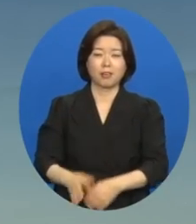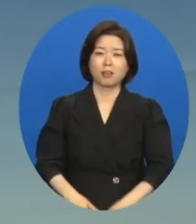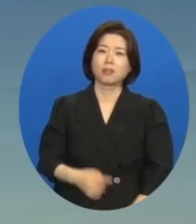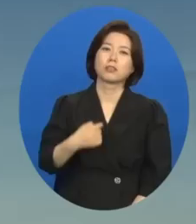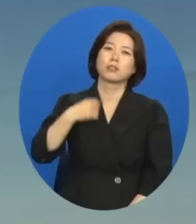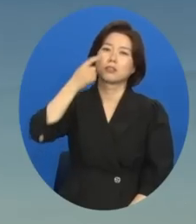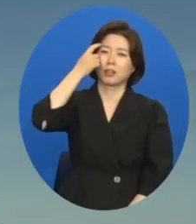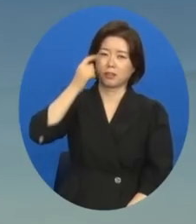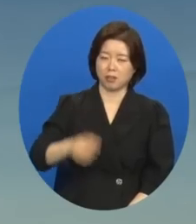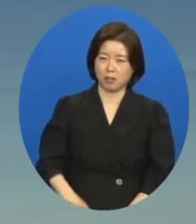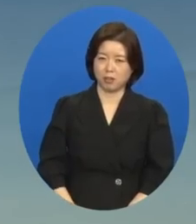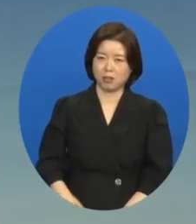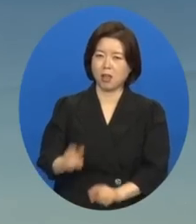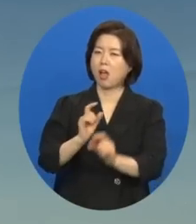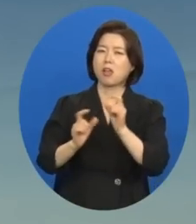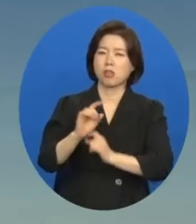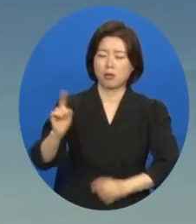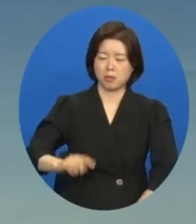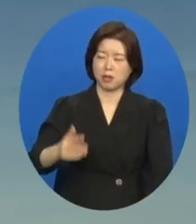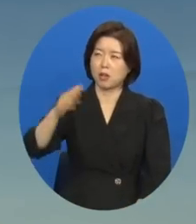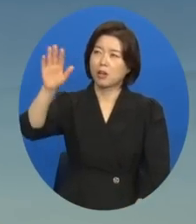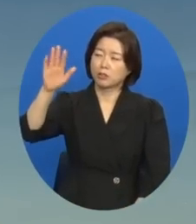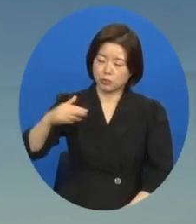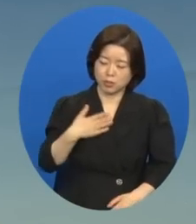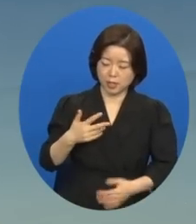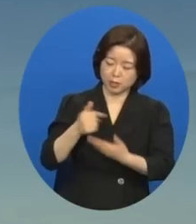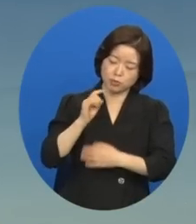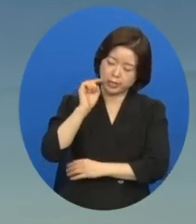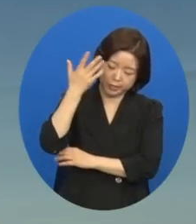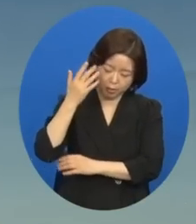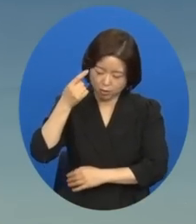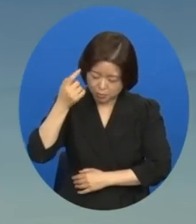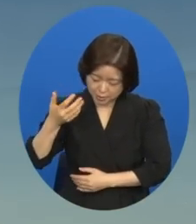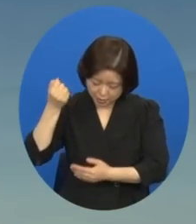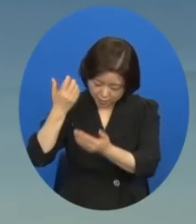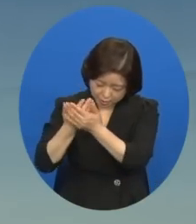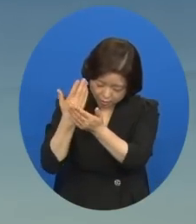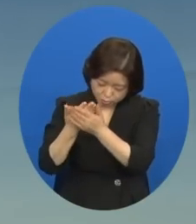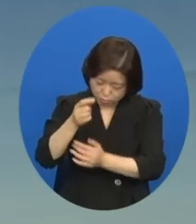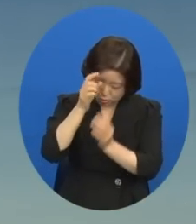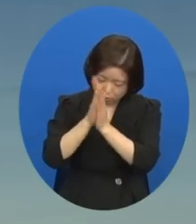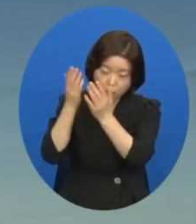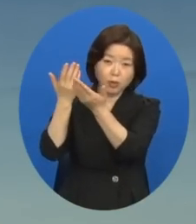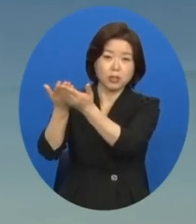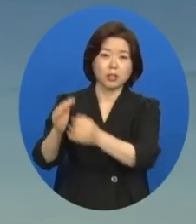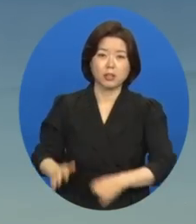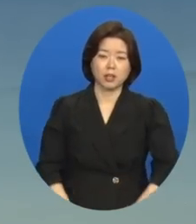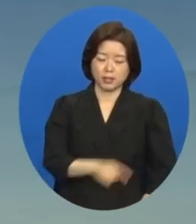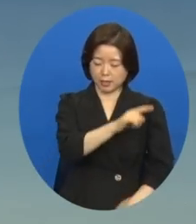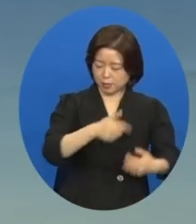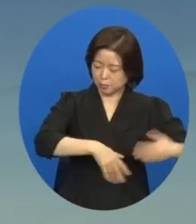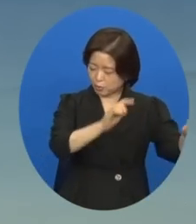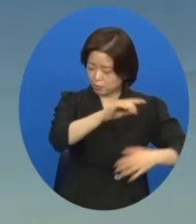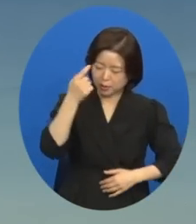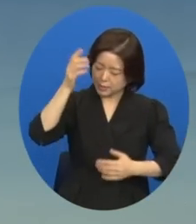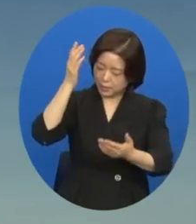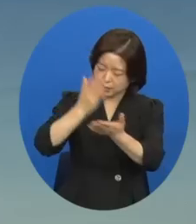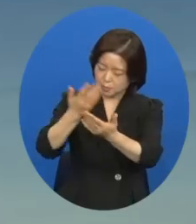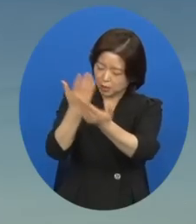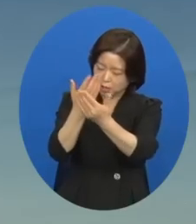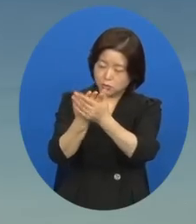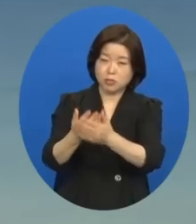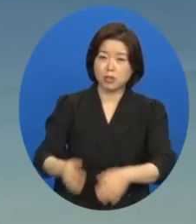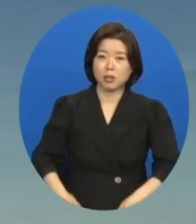그렇더라고요. 심지어는요, 주여, 제가 주의 영광만을 생각하게 해주십시오 하고 기도하는데 제가 그런 쓸데없는 것을 생각하지 않게 해주십시오.